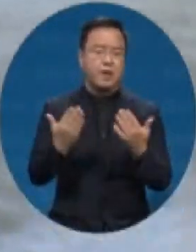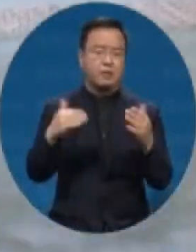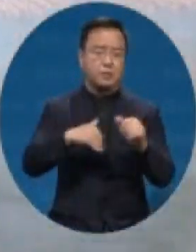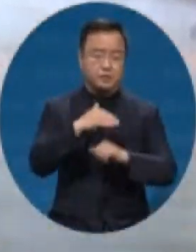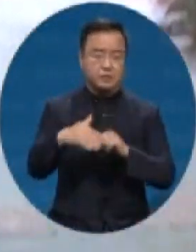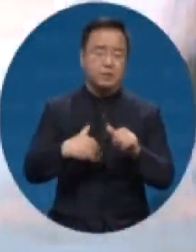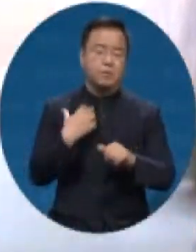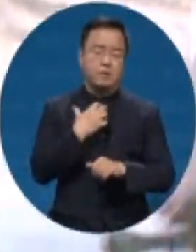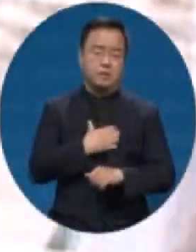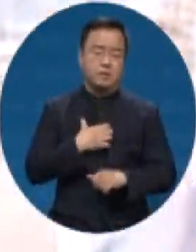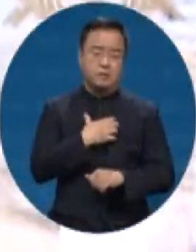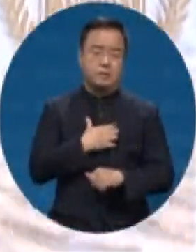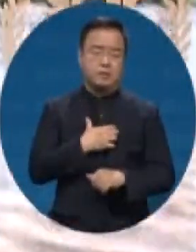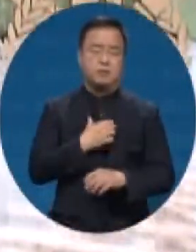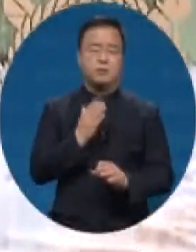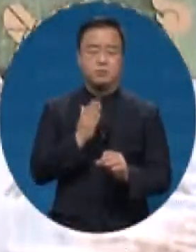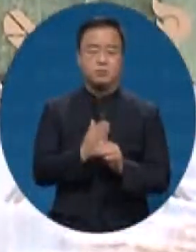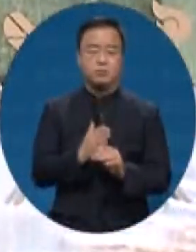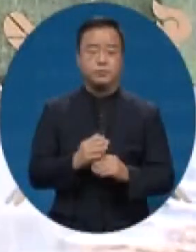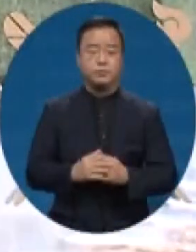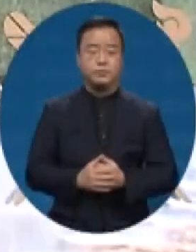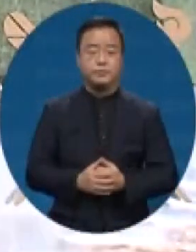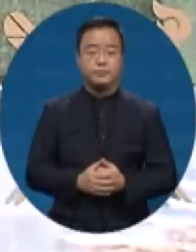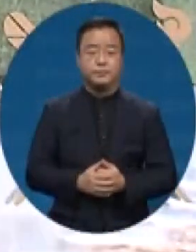있습니다 ebs 내수 서진석 입니다